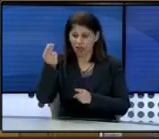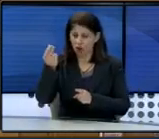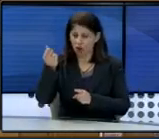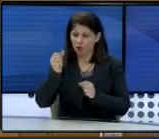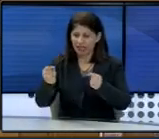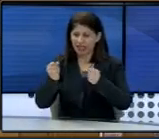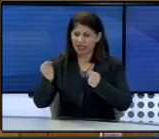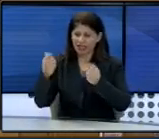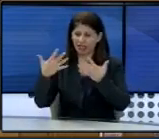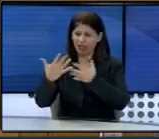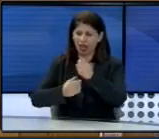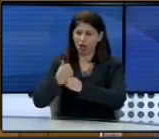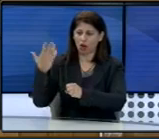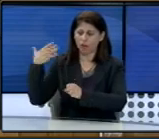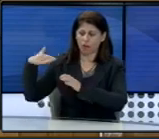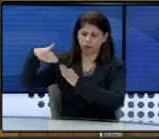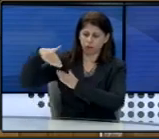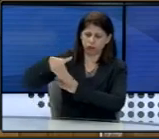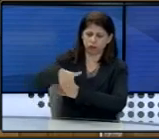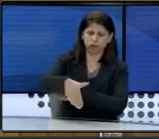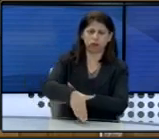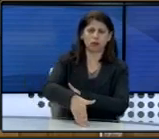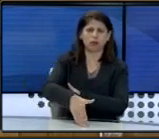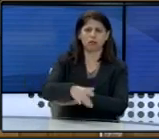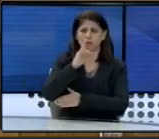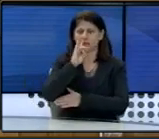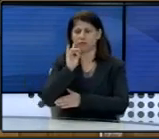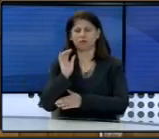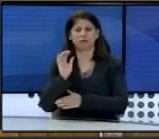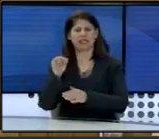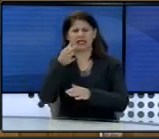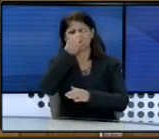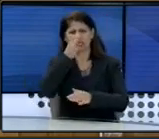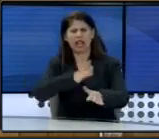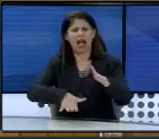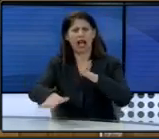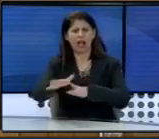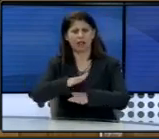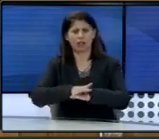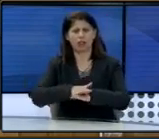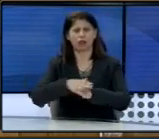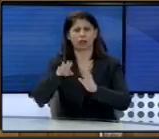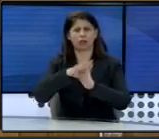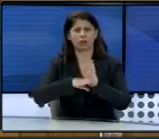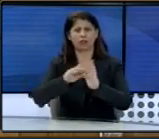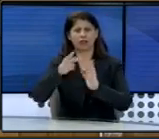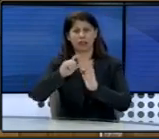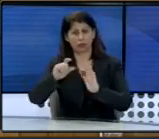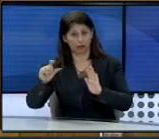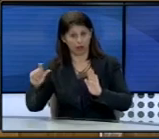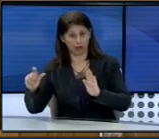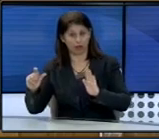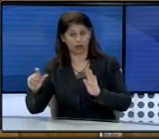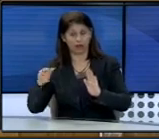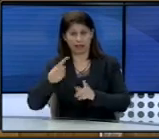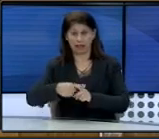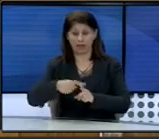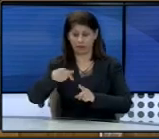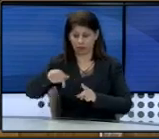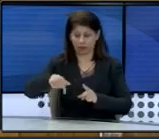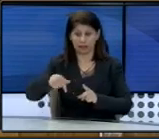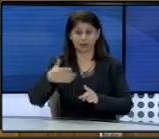κρίση εν μέσω σκανδάλων και εξοπλιστικών προγραμμάτων δισεκατομμυρίων, σε μια χώρα που